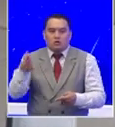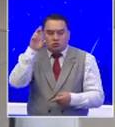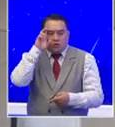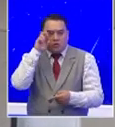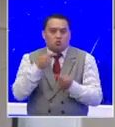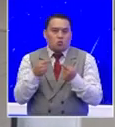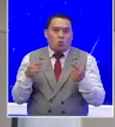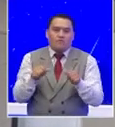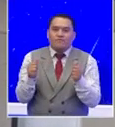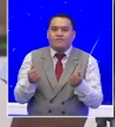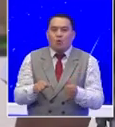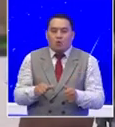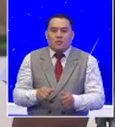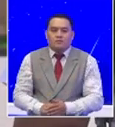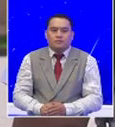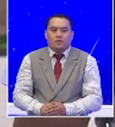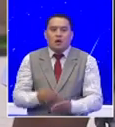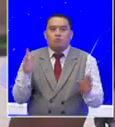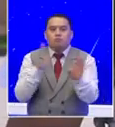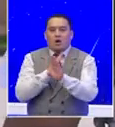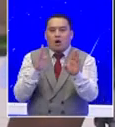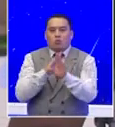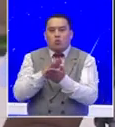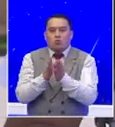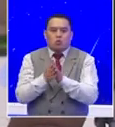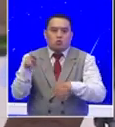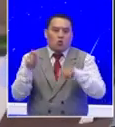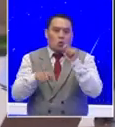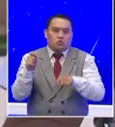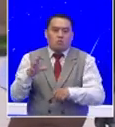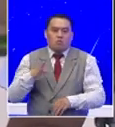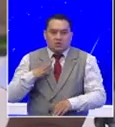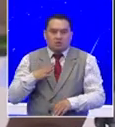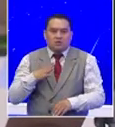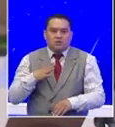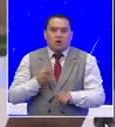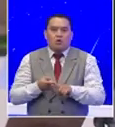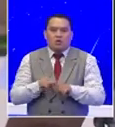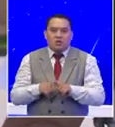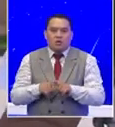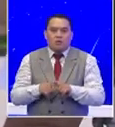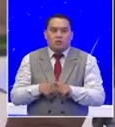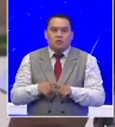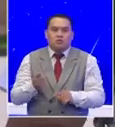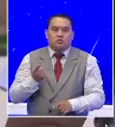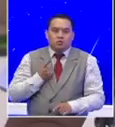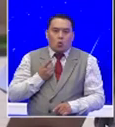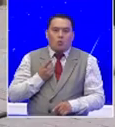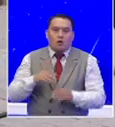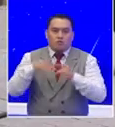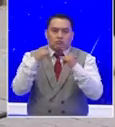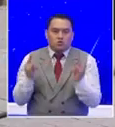открывается в другом виде для тебя. Погодные условия, да, дождь был, но мы такие погодные условия пережидали под мостами,